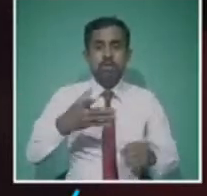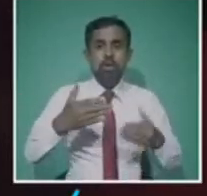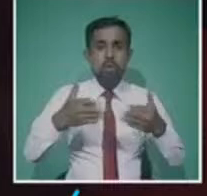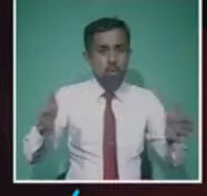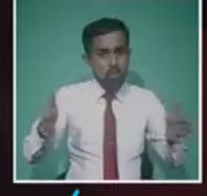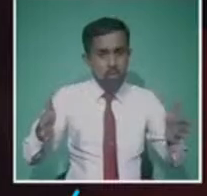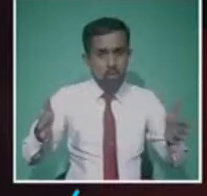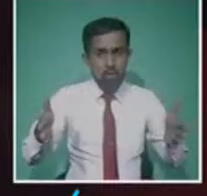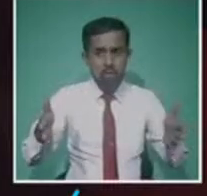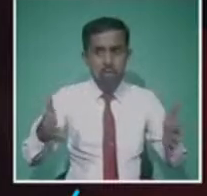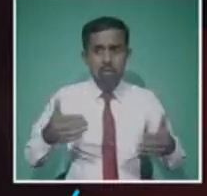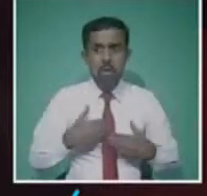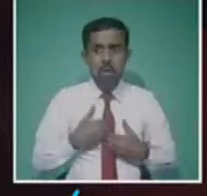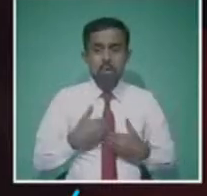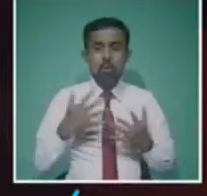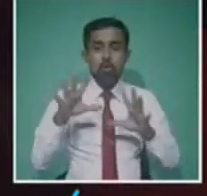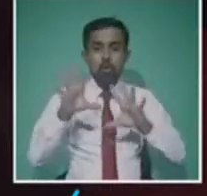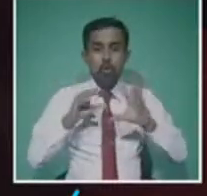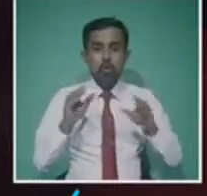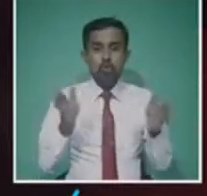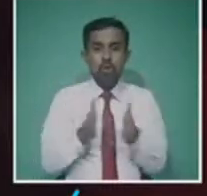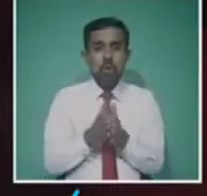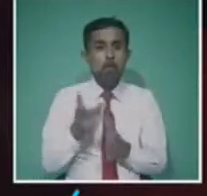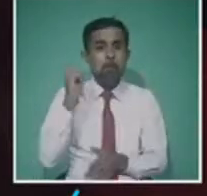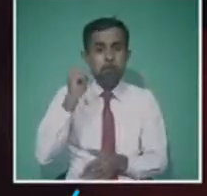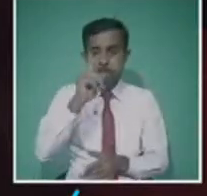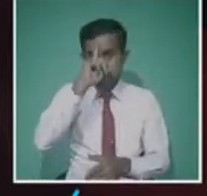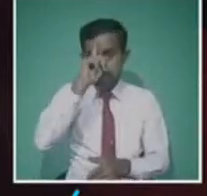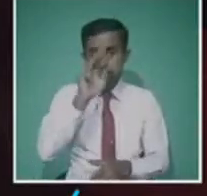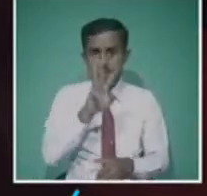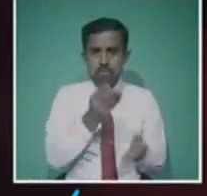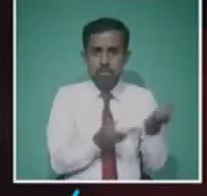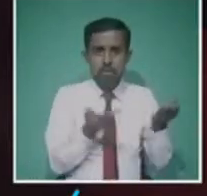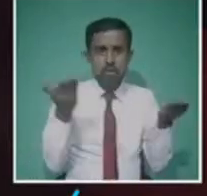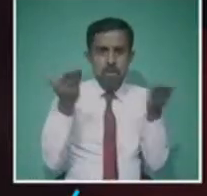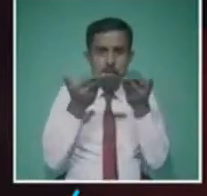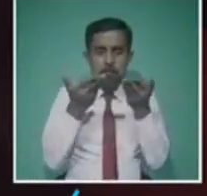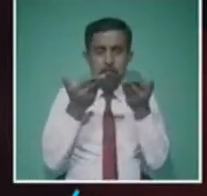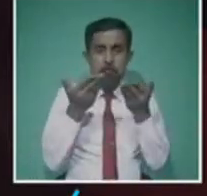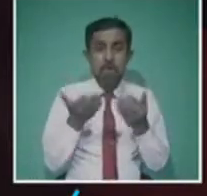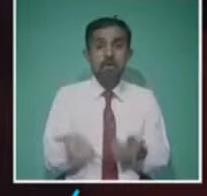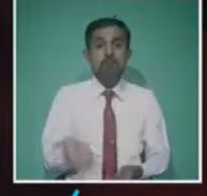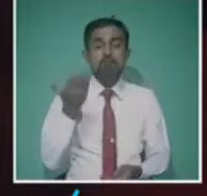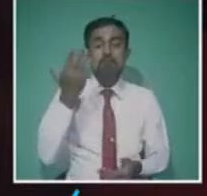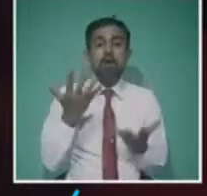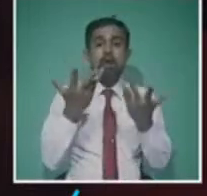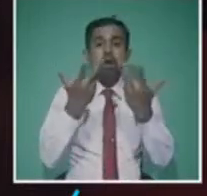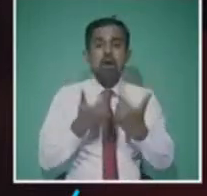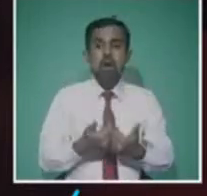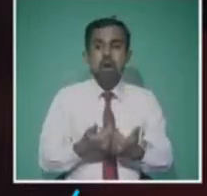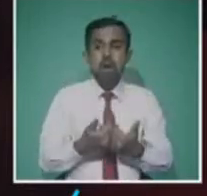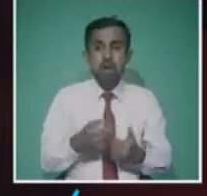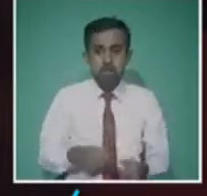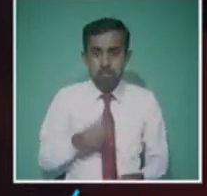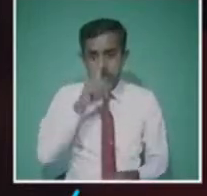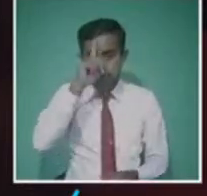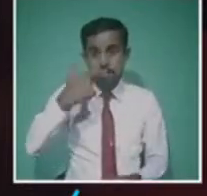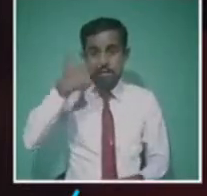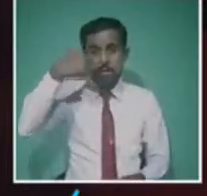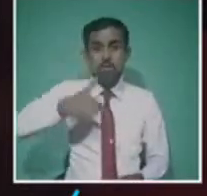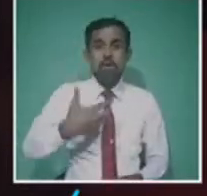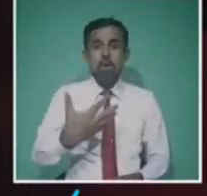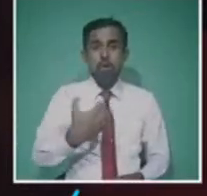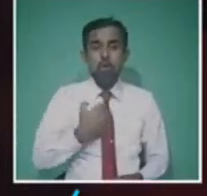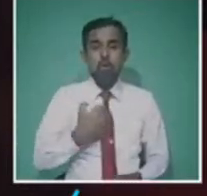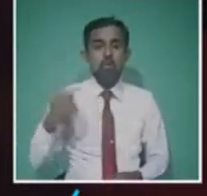කරන්න තීරණය කරා. අපේ තියෙන දත්තත් එක්ක පහුගිය සති තුනත් එක්ක සංසන්දනය කරනකට ඊට වැඩිය විශාල පිරිසක් මේ සතියේ ඉන්ධන ලබා ගැනීම